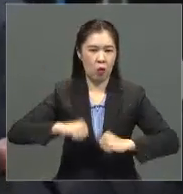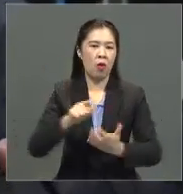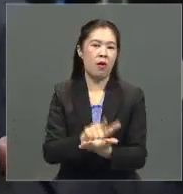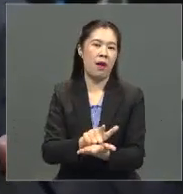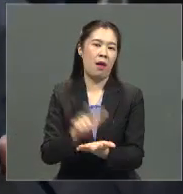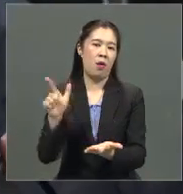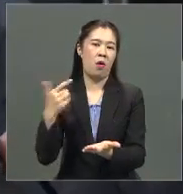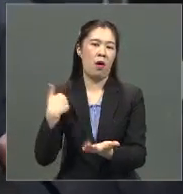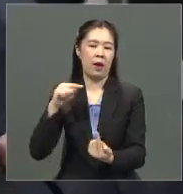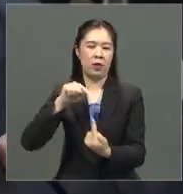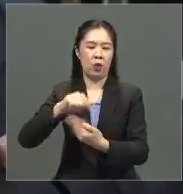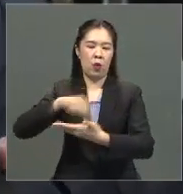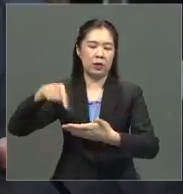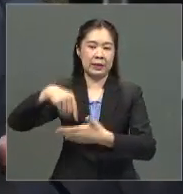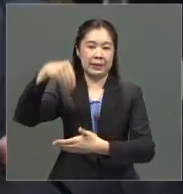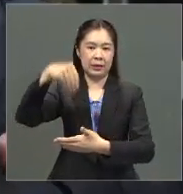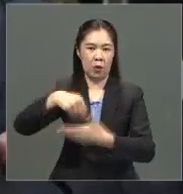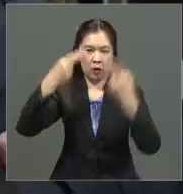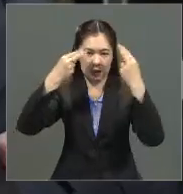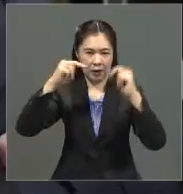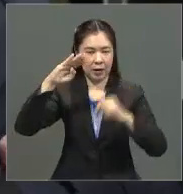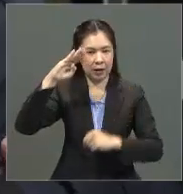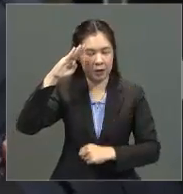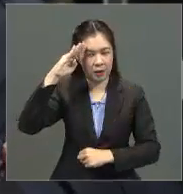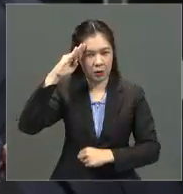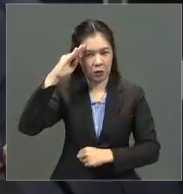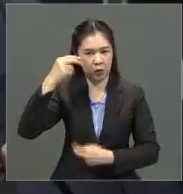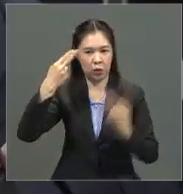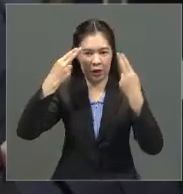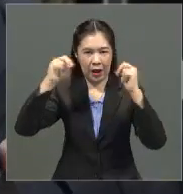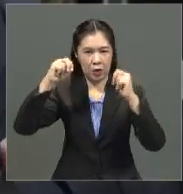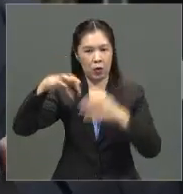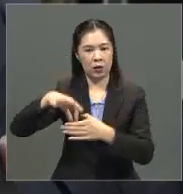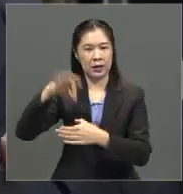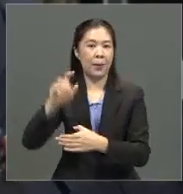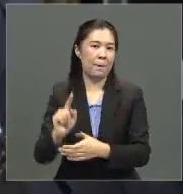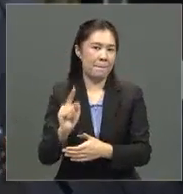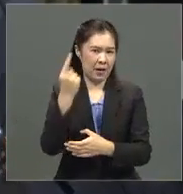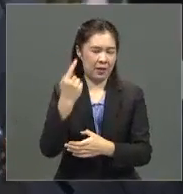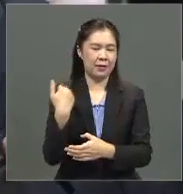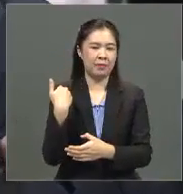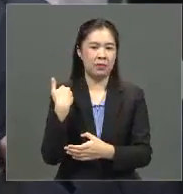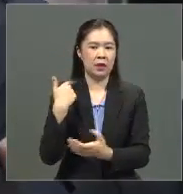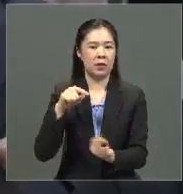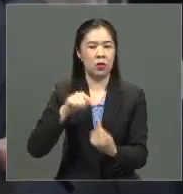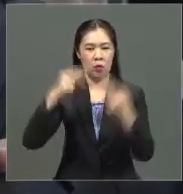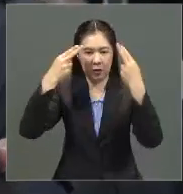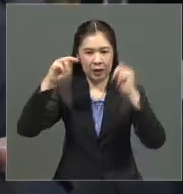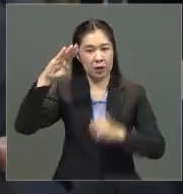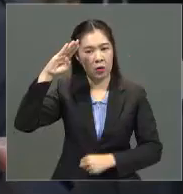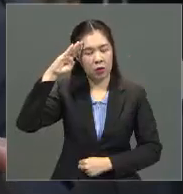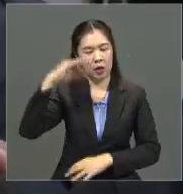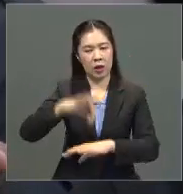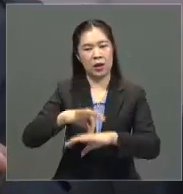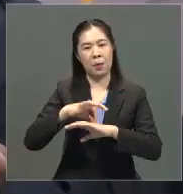ให้สะพานเลือกนายกรัฐมนตรีใหม่ตามบัญชีของพรรคการเมืองซึ่งพลเอกประยุทธ์ไม่ควรรับตำแหน่งอีกทั้ง